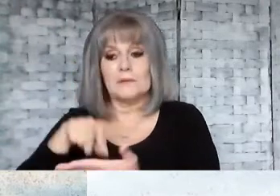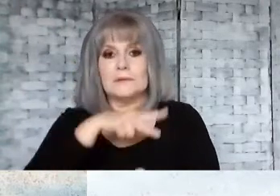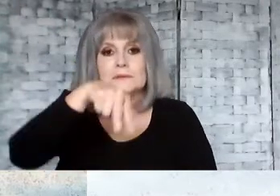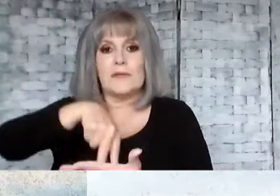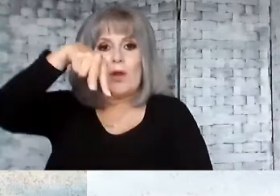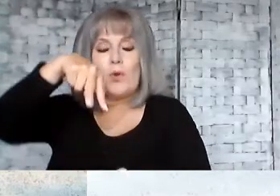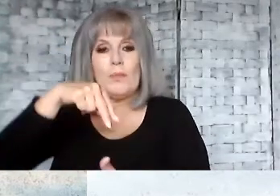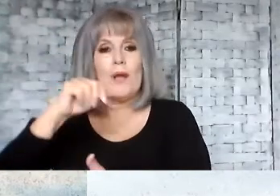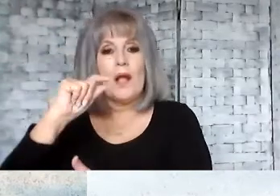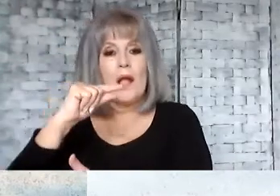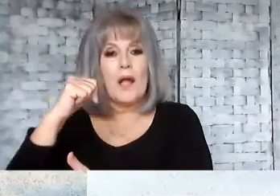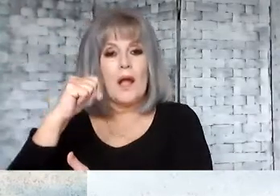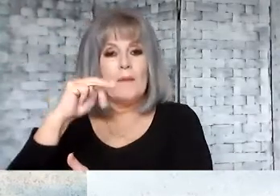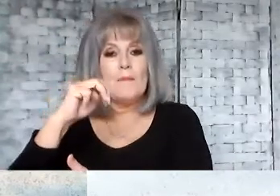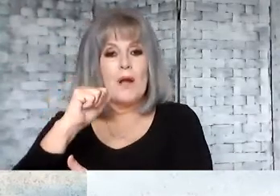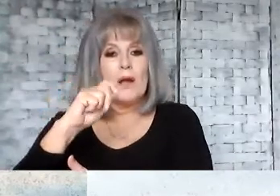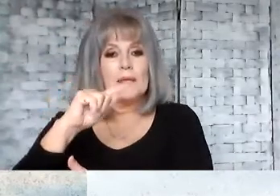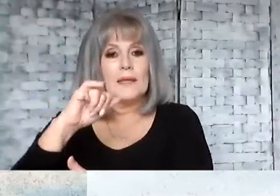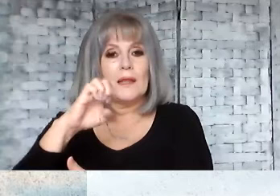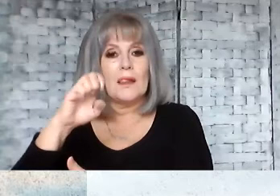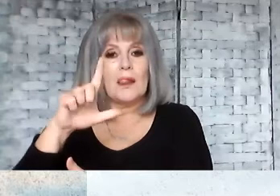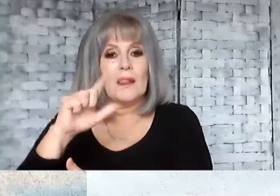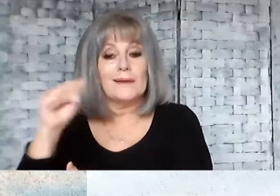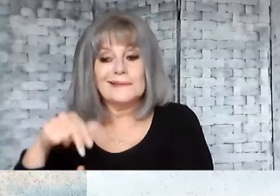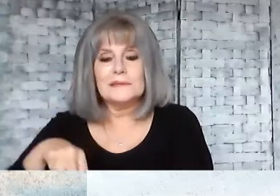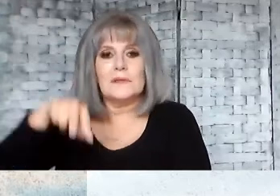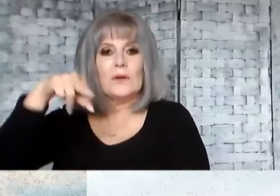ons opgestaan en gewaarsku, miskien stry hulle